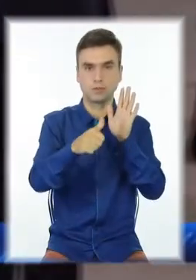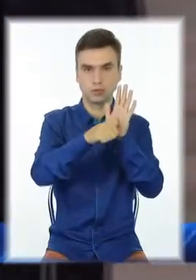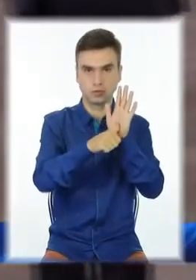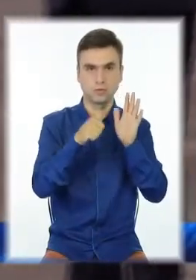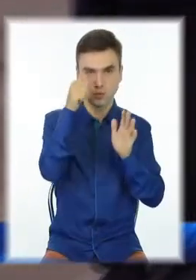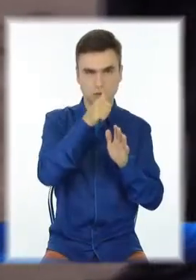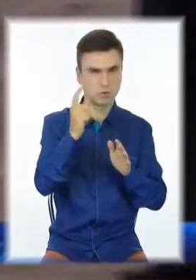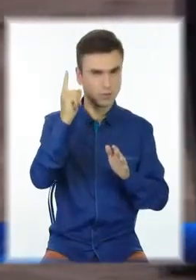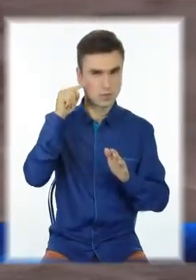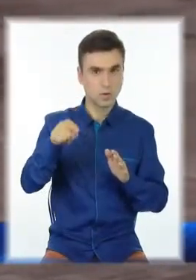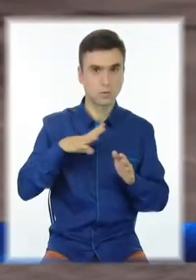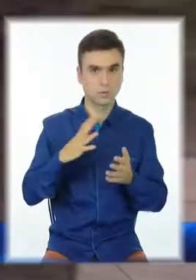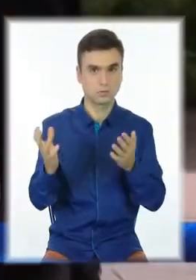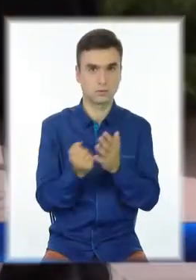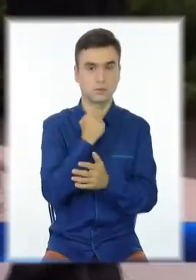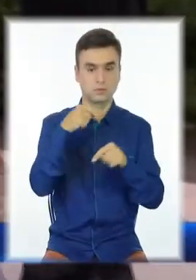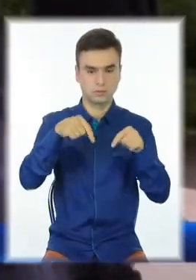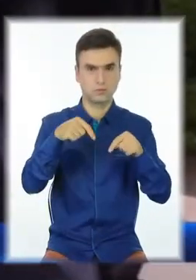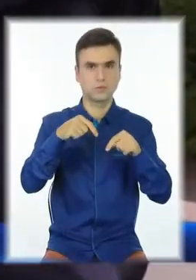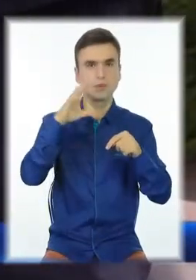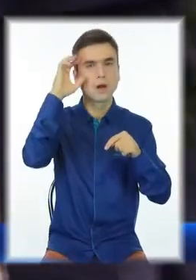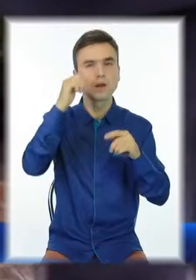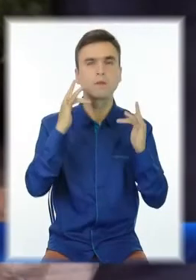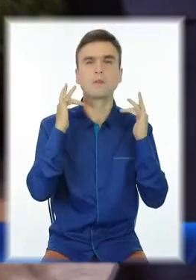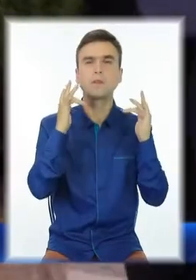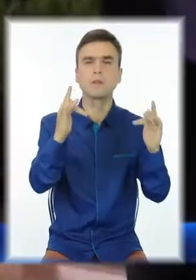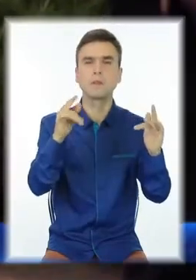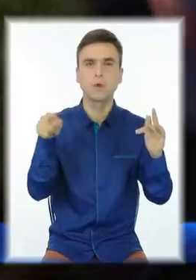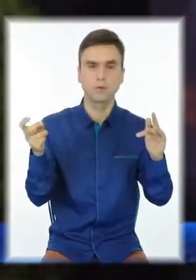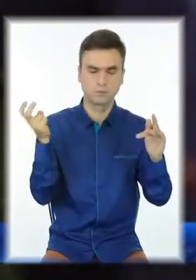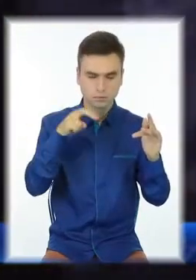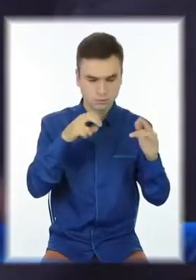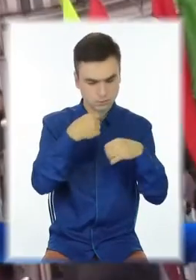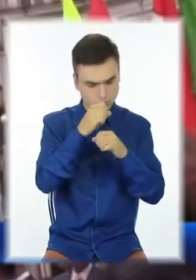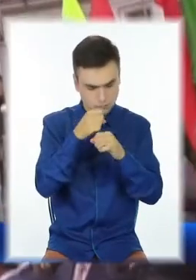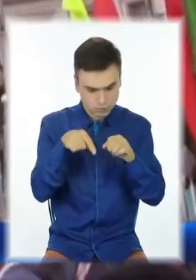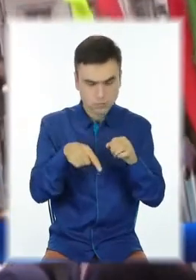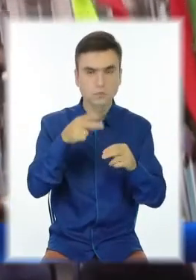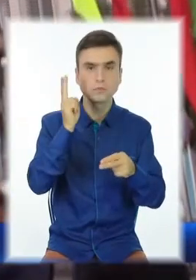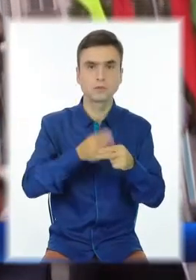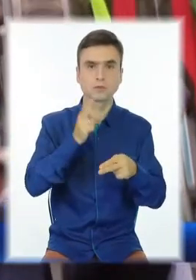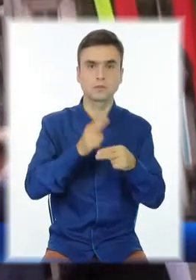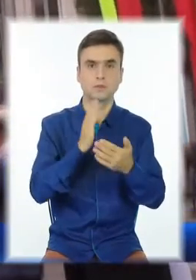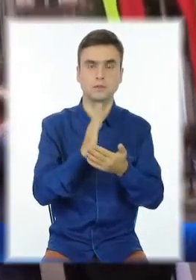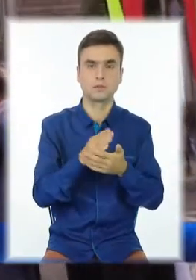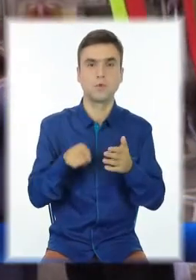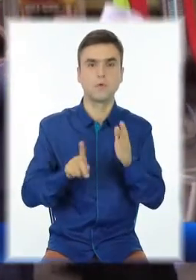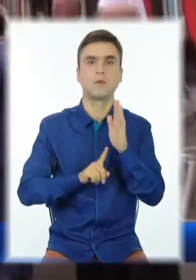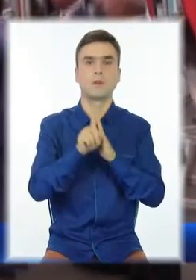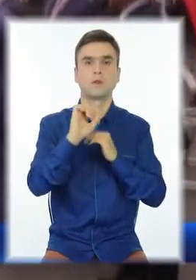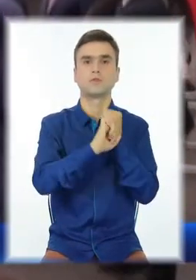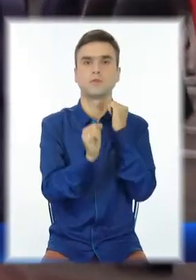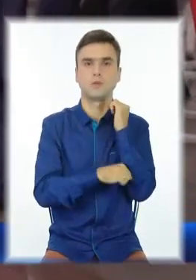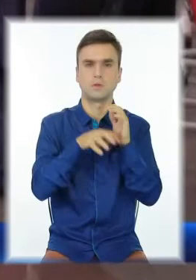Рогом вперше виявив поклади залізної руди, розпочавши для нашого міста еру видобутку залізовмісних корисних